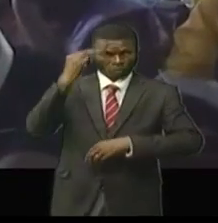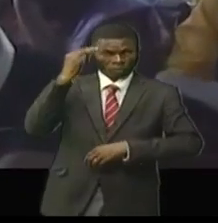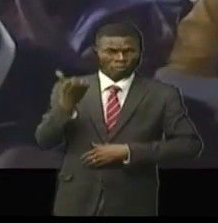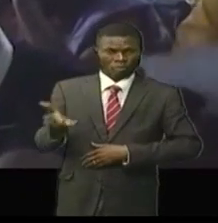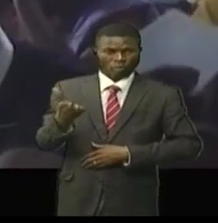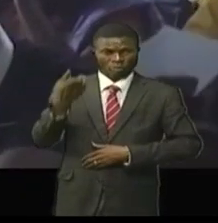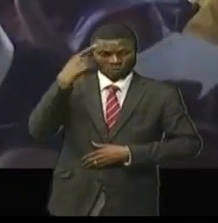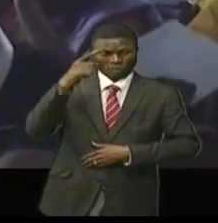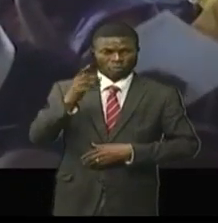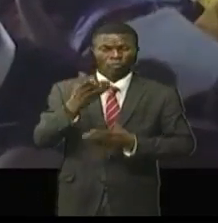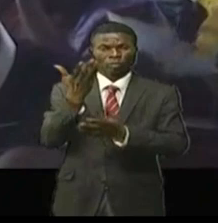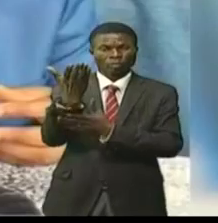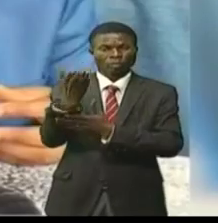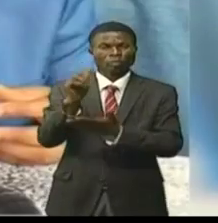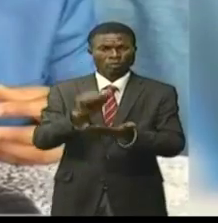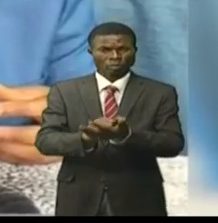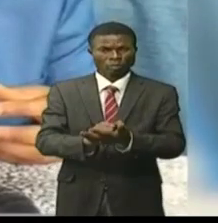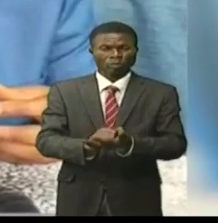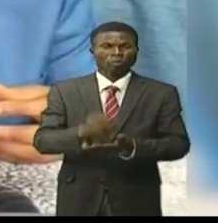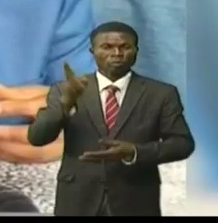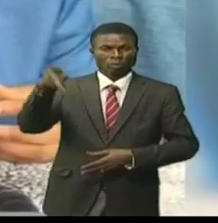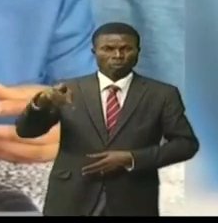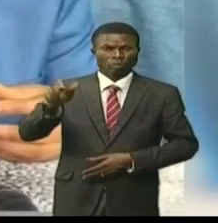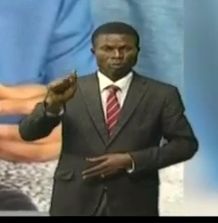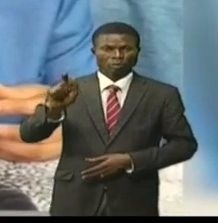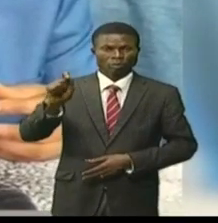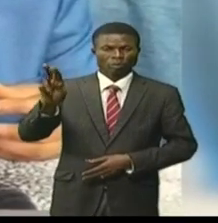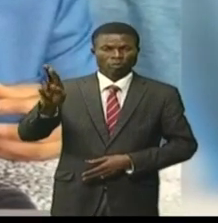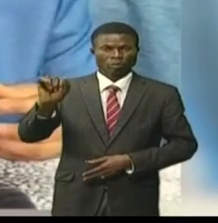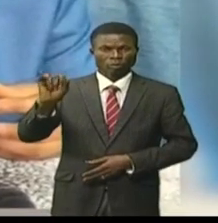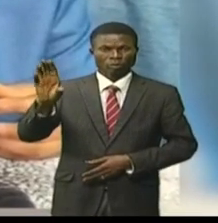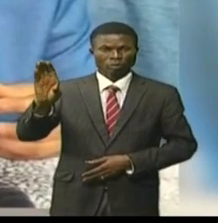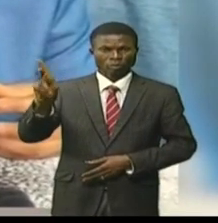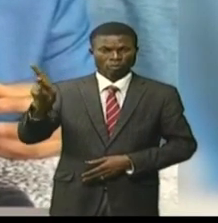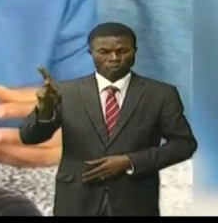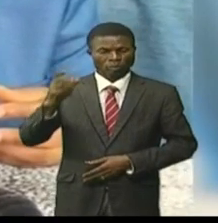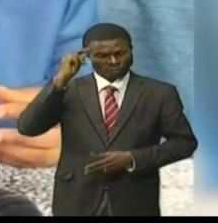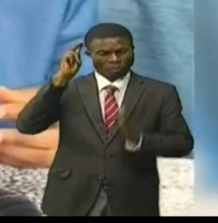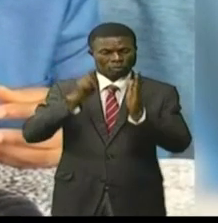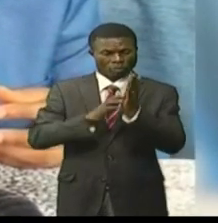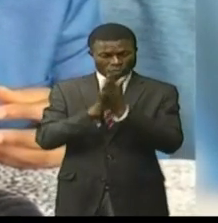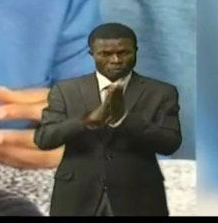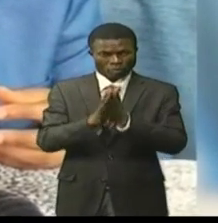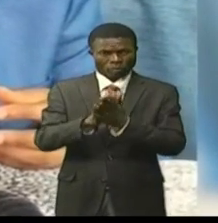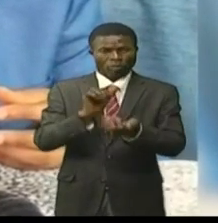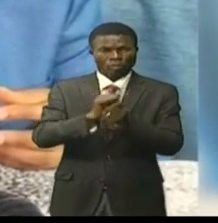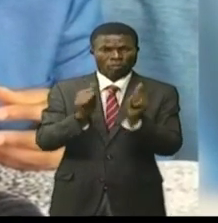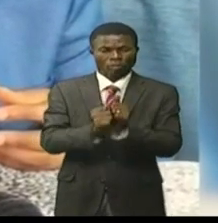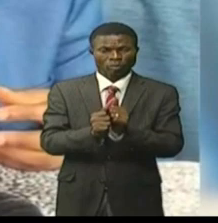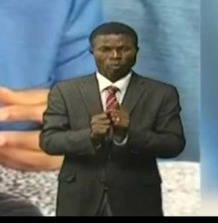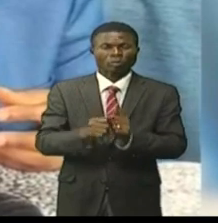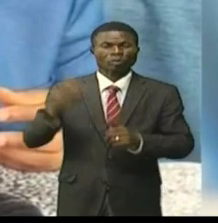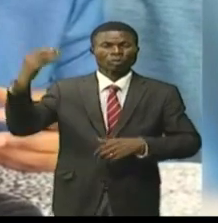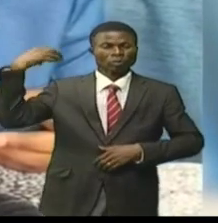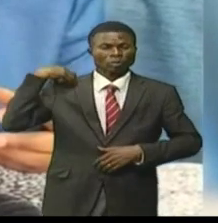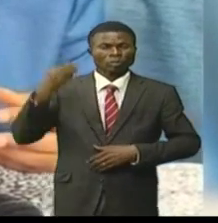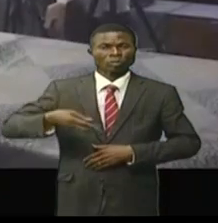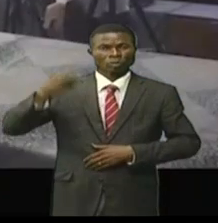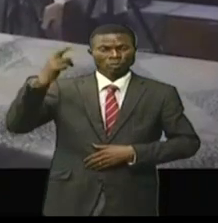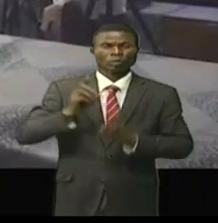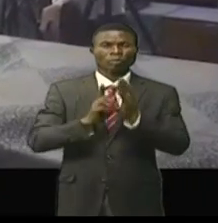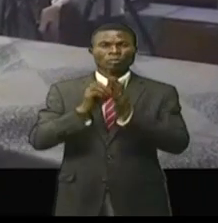ce lobbyiste et stratège Patrick Onoya, le gouvernement doit baser son action sur les quatre leviers qu'il propose pour